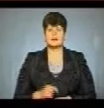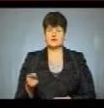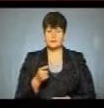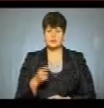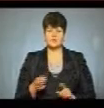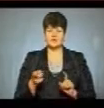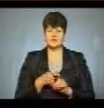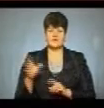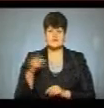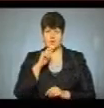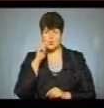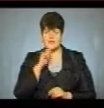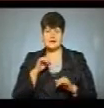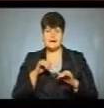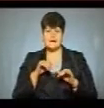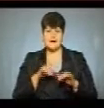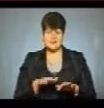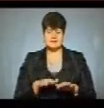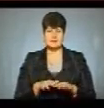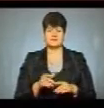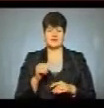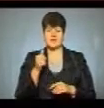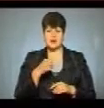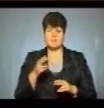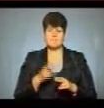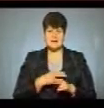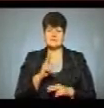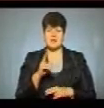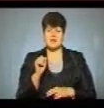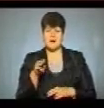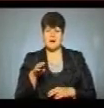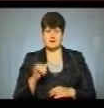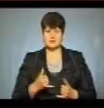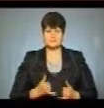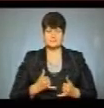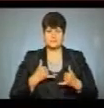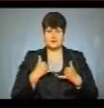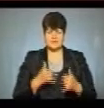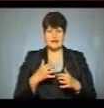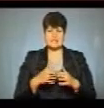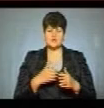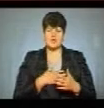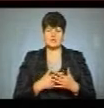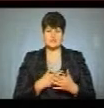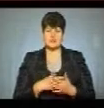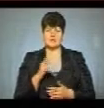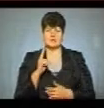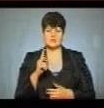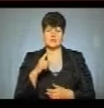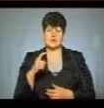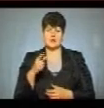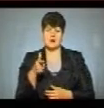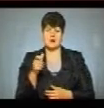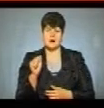до всеукраїнської акції «Рік без Каті», щоб вшанувати пам'ять херсонської активістки Катерини Гандзюк. Також у цьому випуску дивіться про таке.